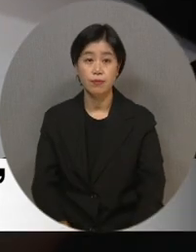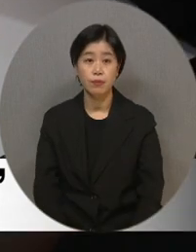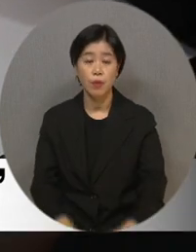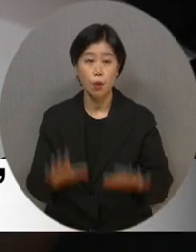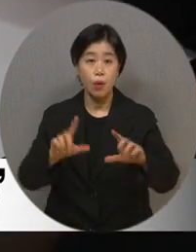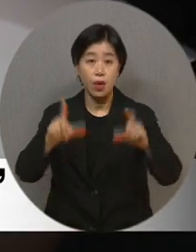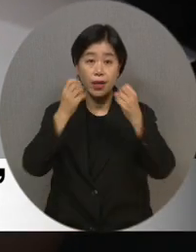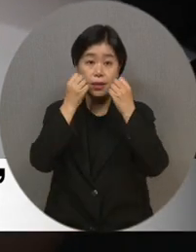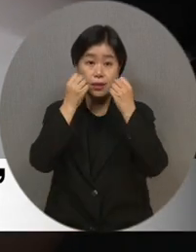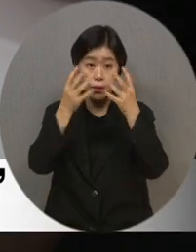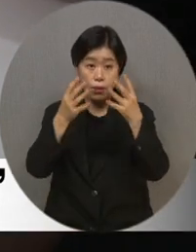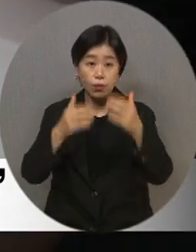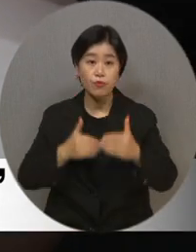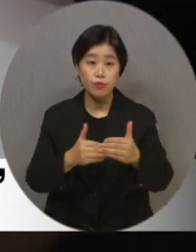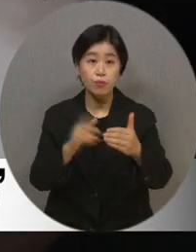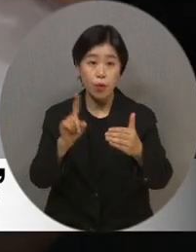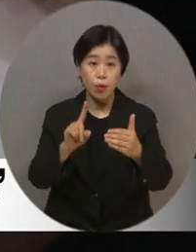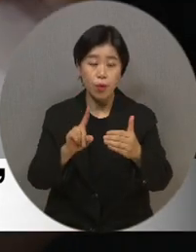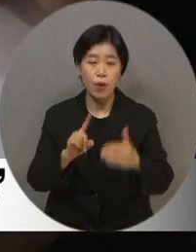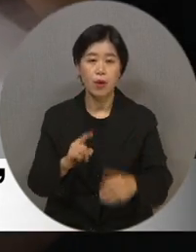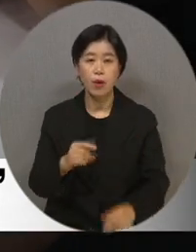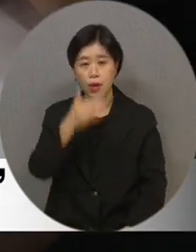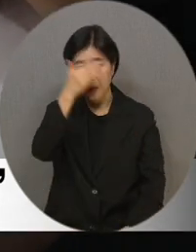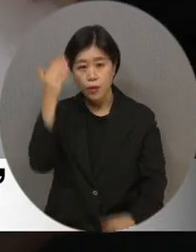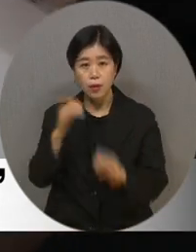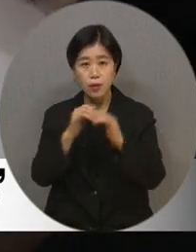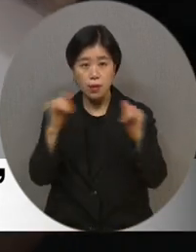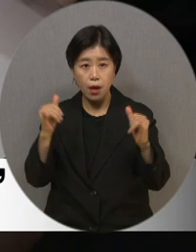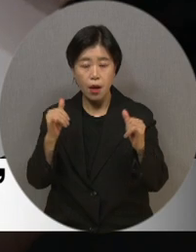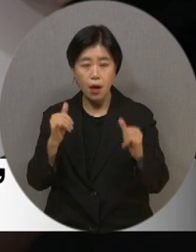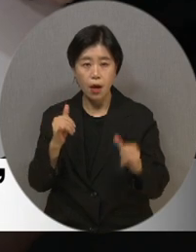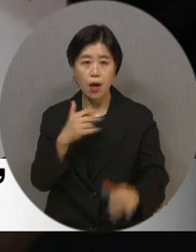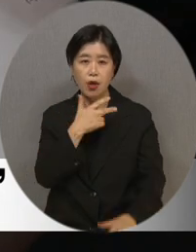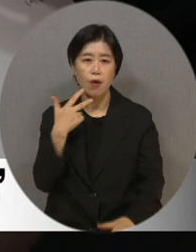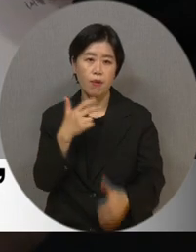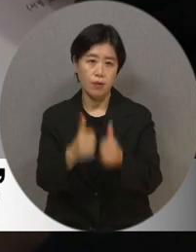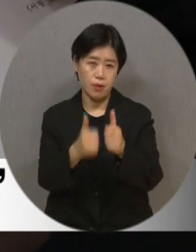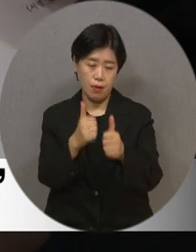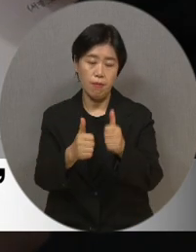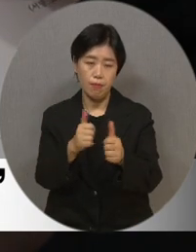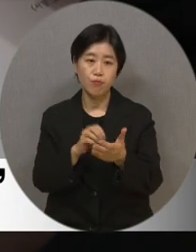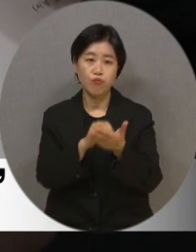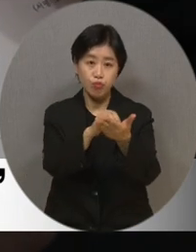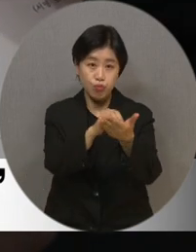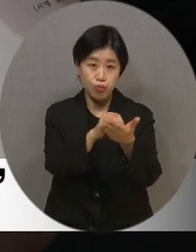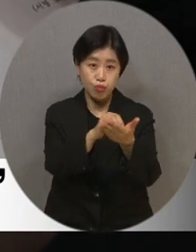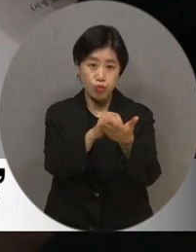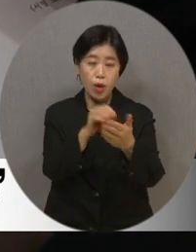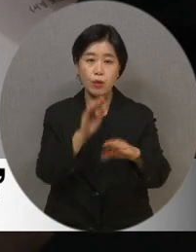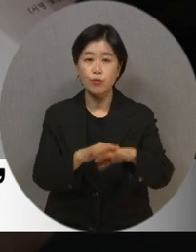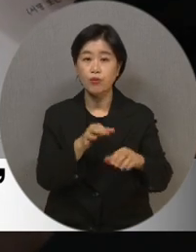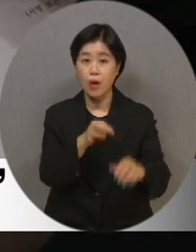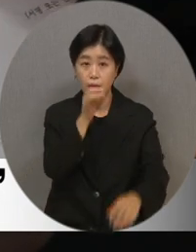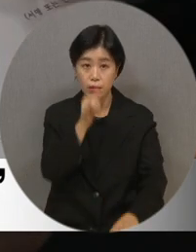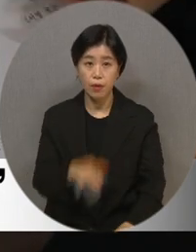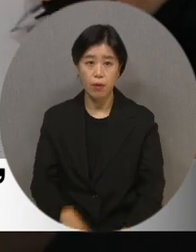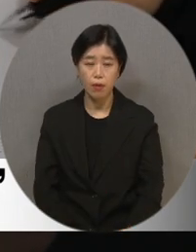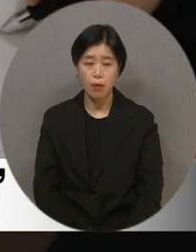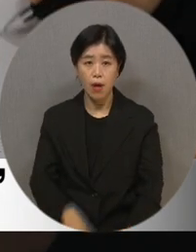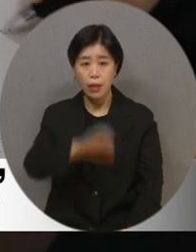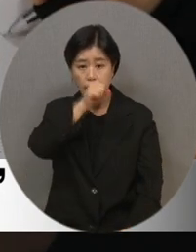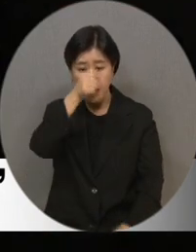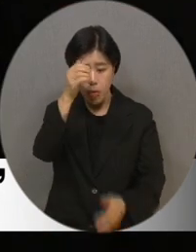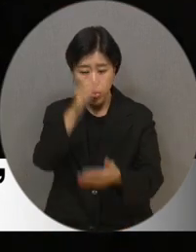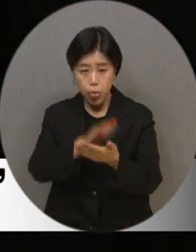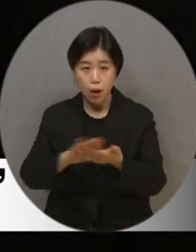올해 신규로 추진된 청년어학시험 응시료 지원사업은 지난 5월 접수 시작 후 많은 관심 속 예산이 조기